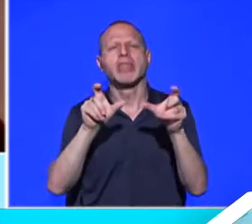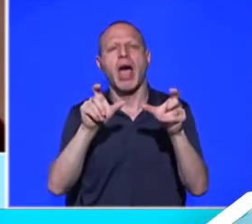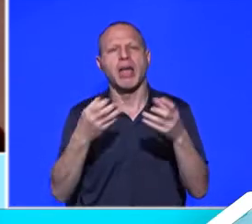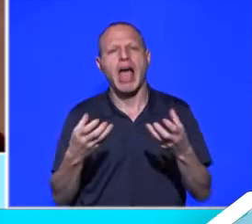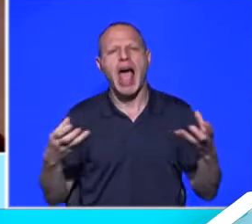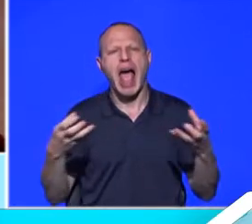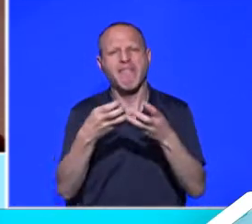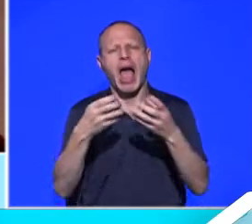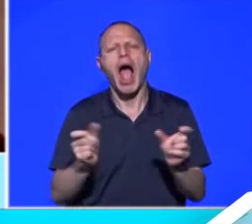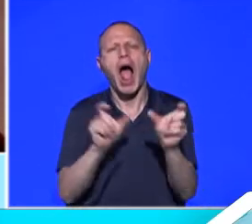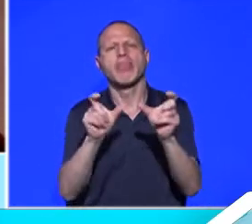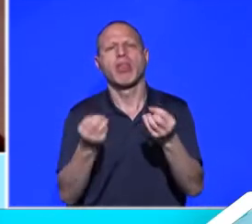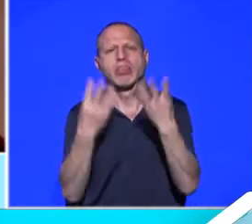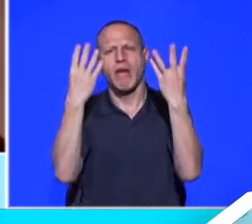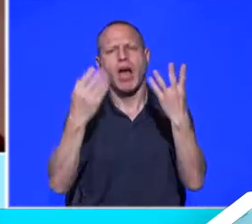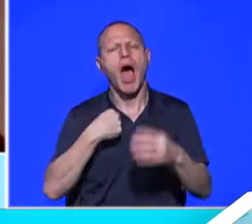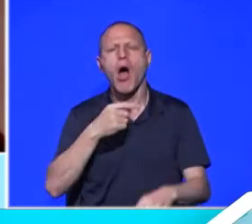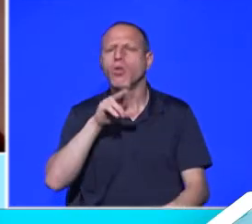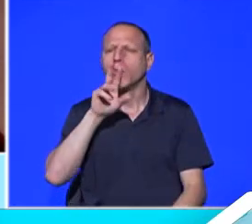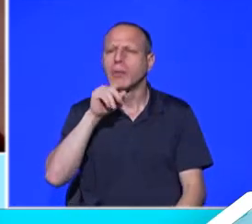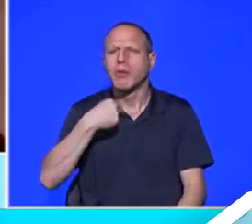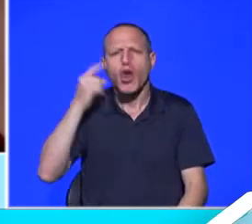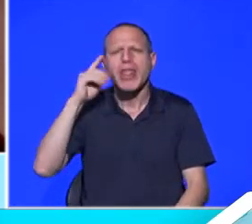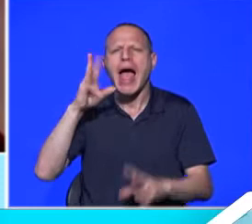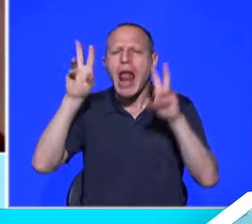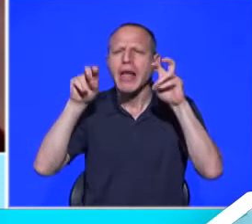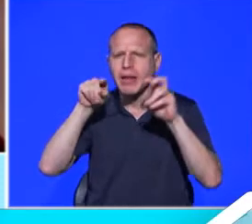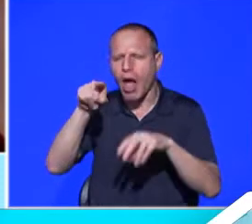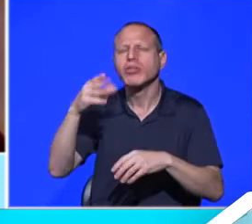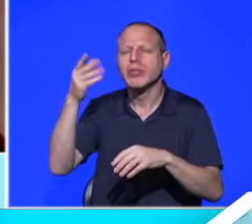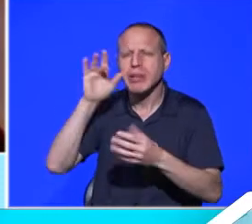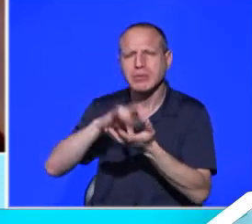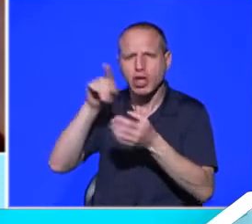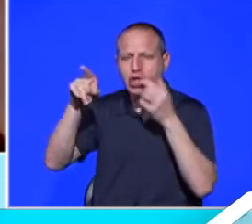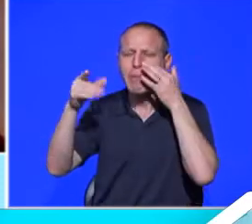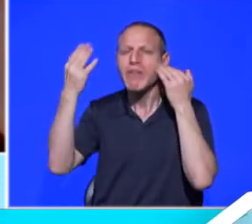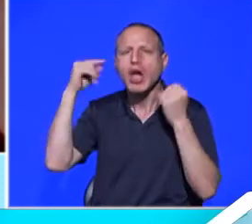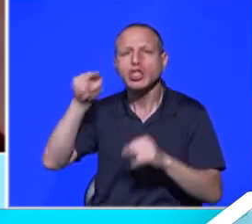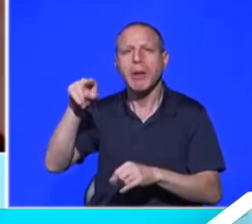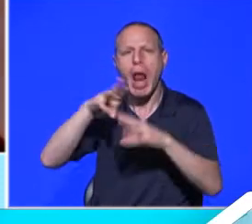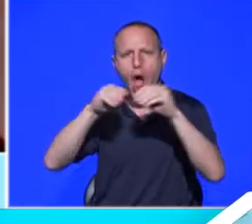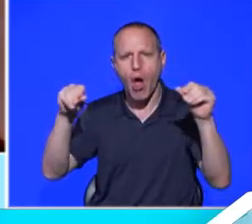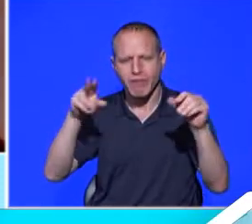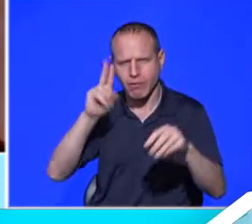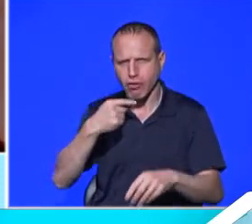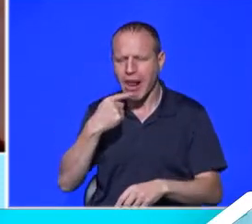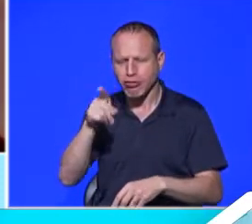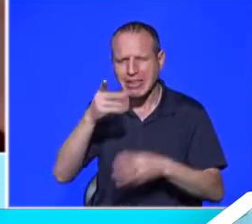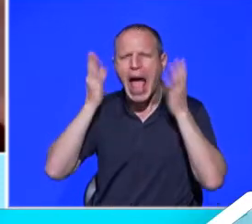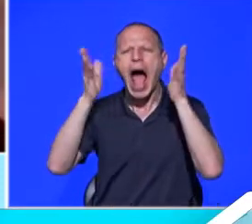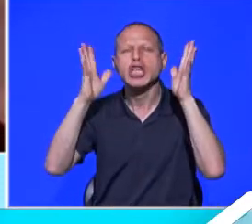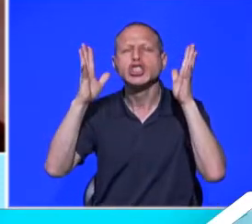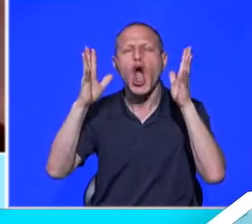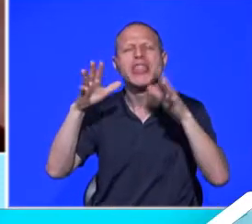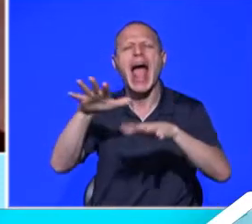ה... לא יודע איך להגדיר את זה, הדס, את היית שם, את נמצאת שם והיית שם על החוף, אפשר לקרוא לזה אסון אקולוגי? או